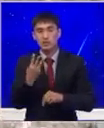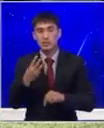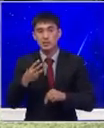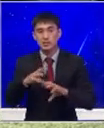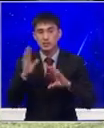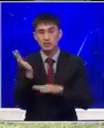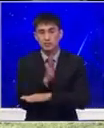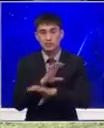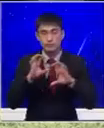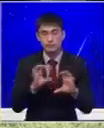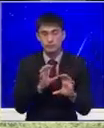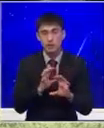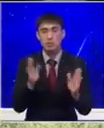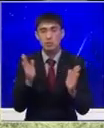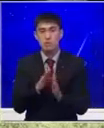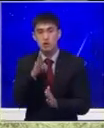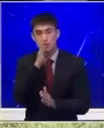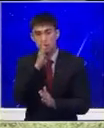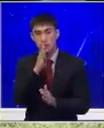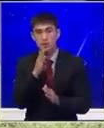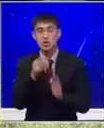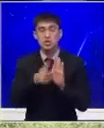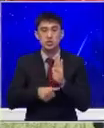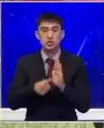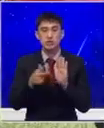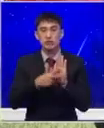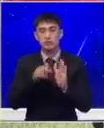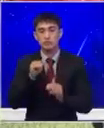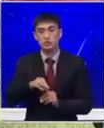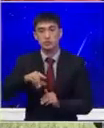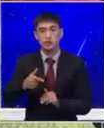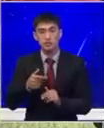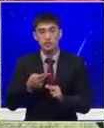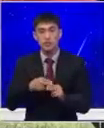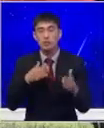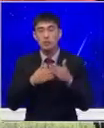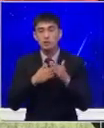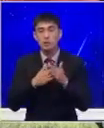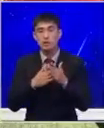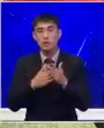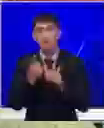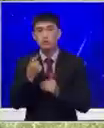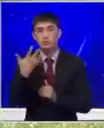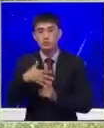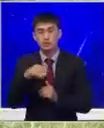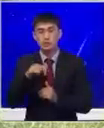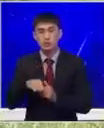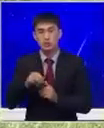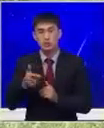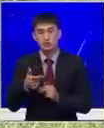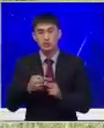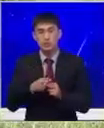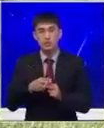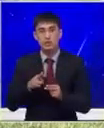лесными угодьями минимальная заработная плата работников составляет 68 тысяч тенге максимальная около 150 тысяч